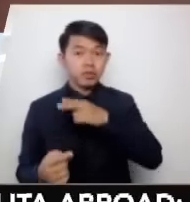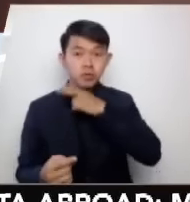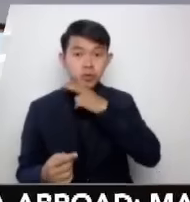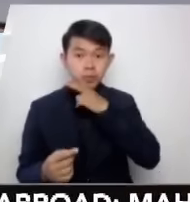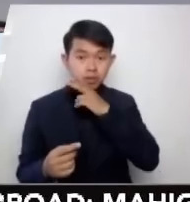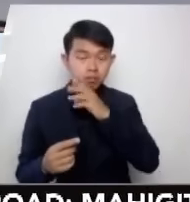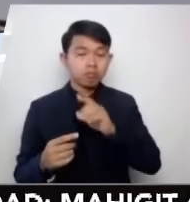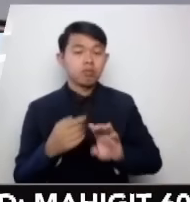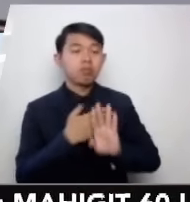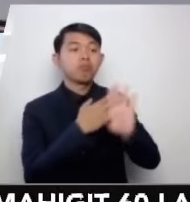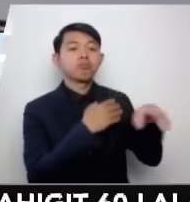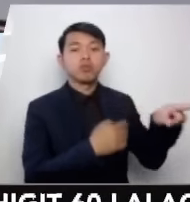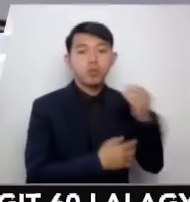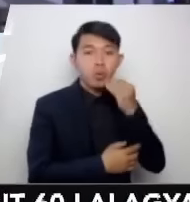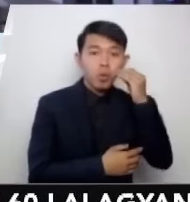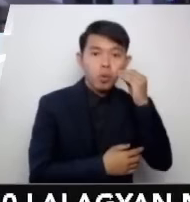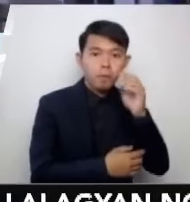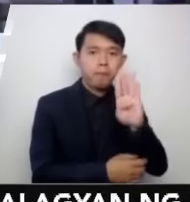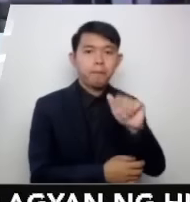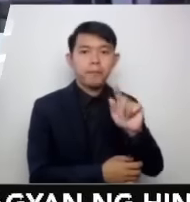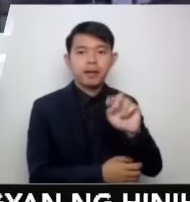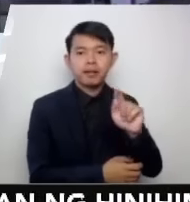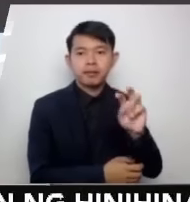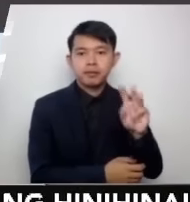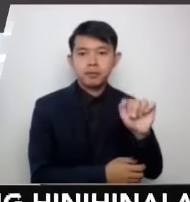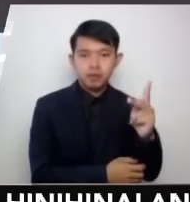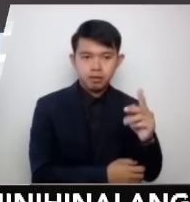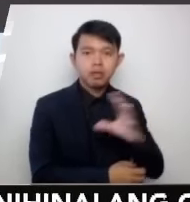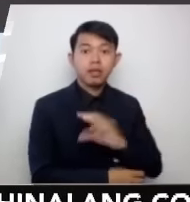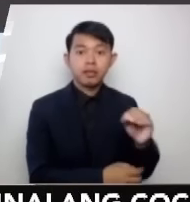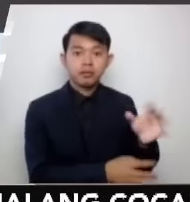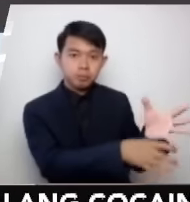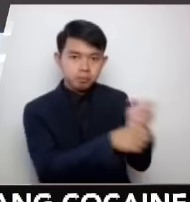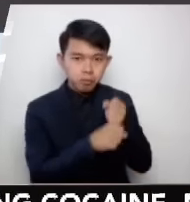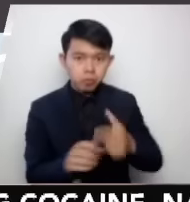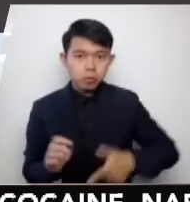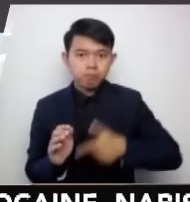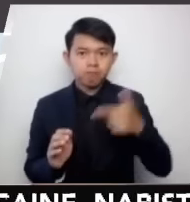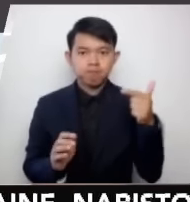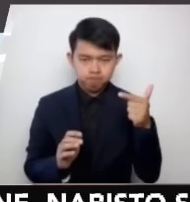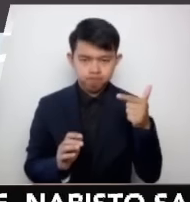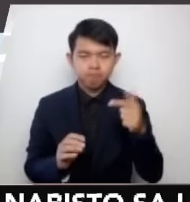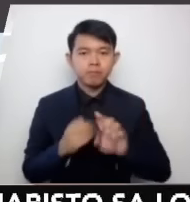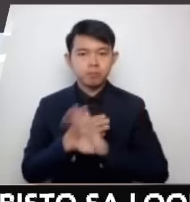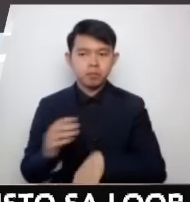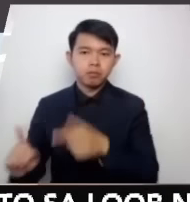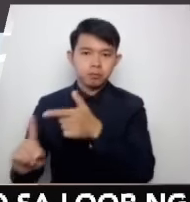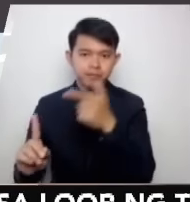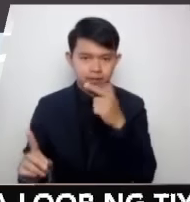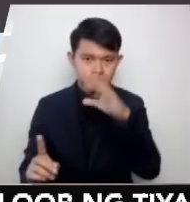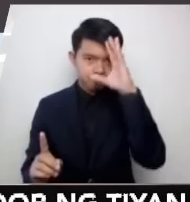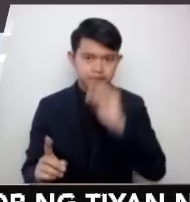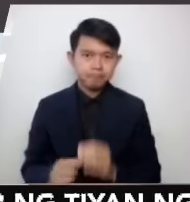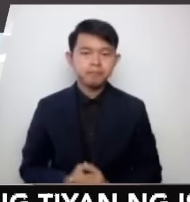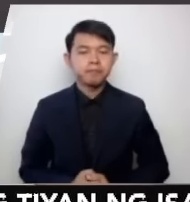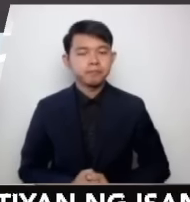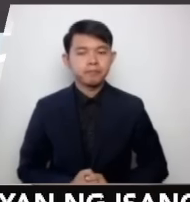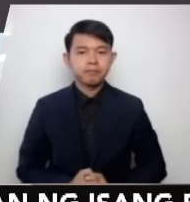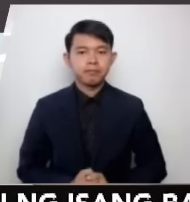baril. Patuloy ang investigasyon ng pulisya sa krimen. Magbabayad ka hanggang sa huli. Hindi kita